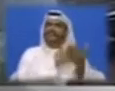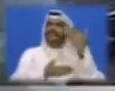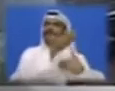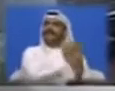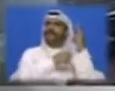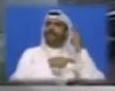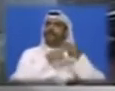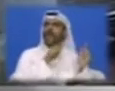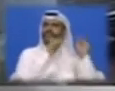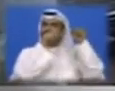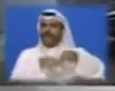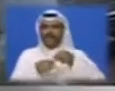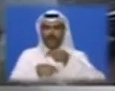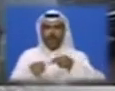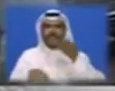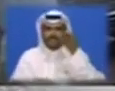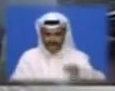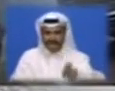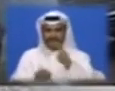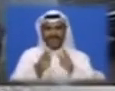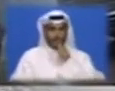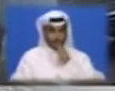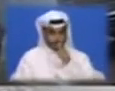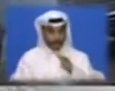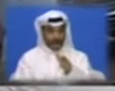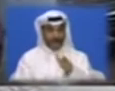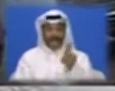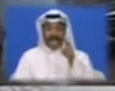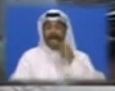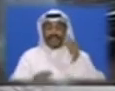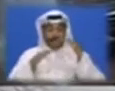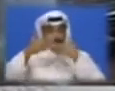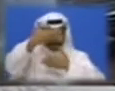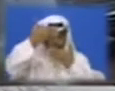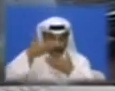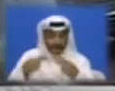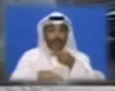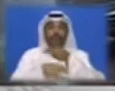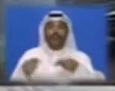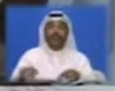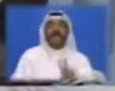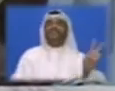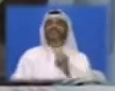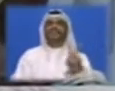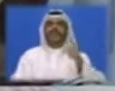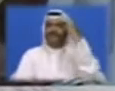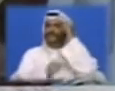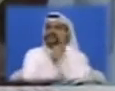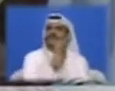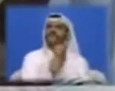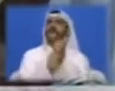المؤسستين التشريعيتين المغربية والكويتية، وقال أن المغرب والكويت يتقاسمان قيم الديمقراطية